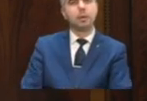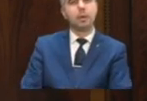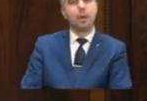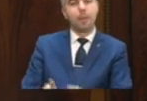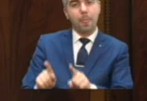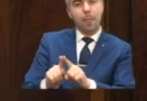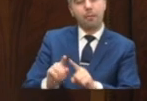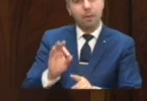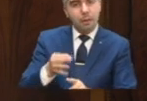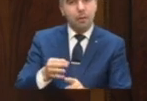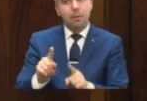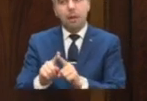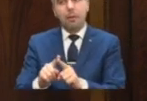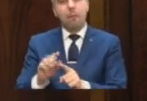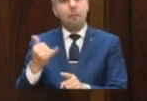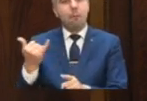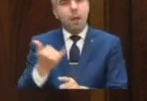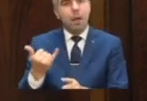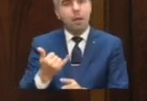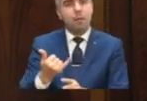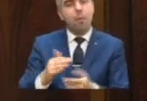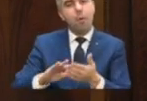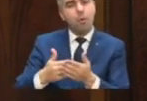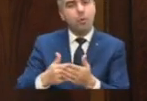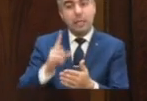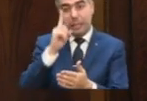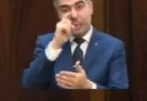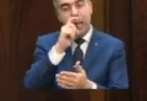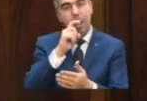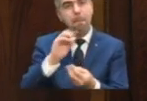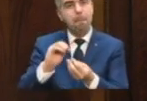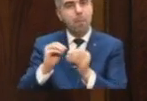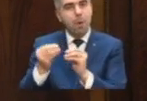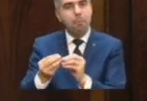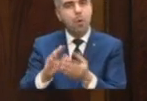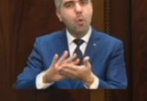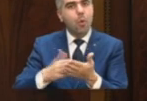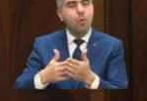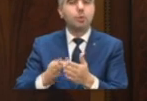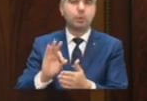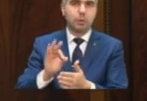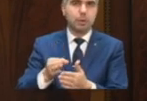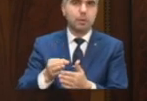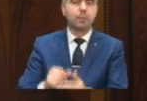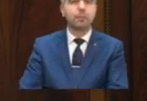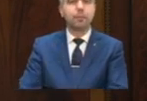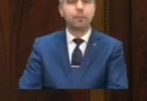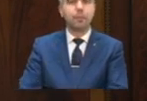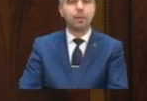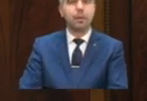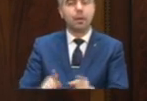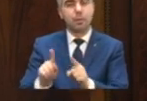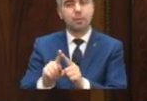قطاع اقتصادي بامتياز مع العلم أنه عنده تأثير إيجابي على ما هو اجتماعي. دونك كنقول اليوم بأن القطاع هو قطاع